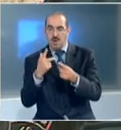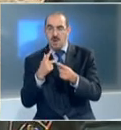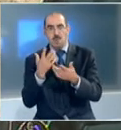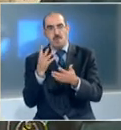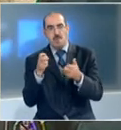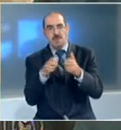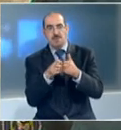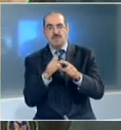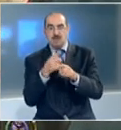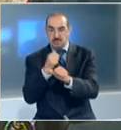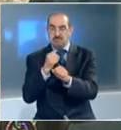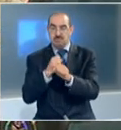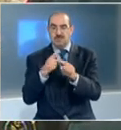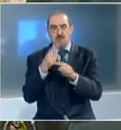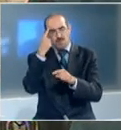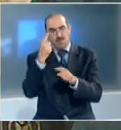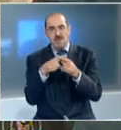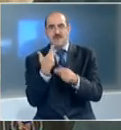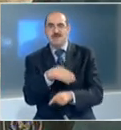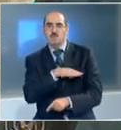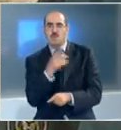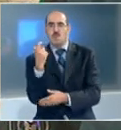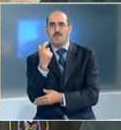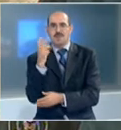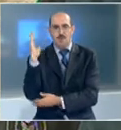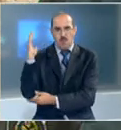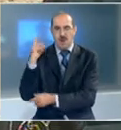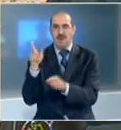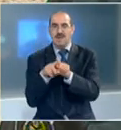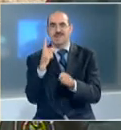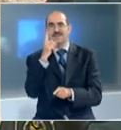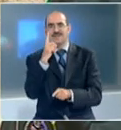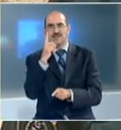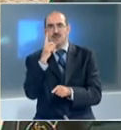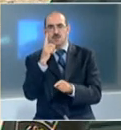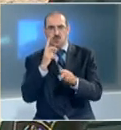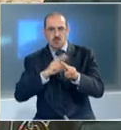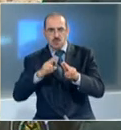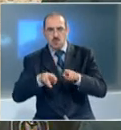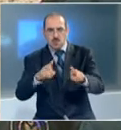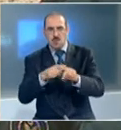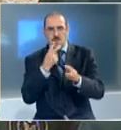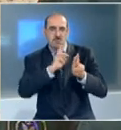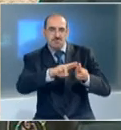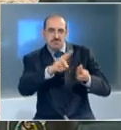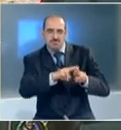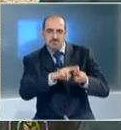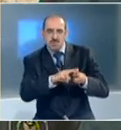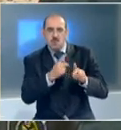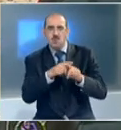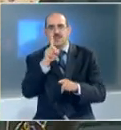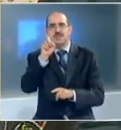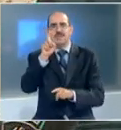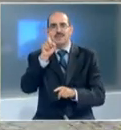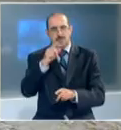تتمثل في أن تقوم إدارة الغابات بتوفير شتلات النخيل، ومديرية الأشغال العمومية تتولى صيانة وسقي